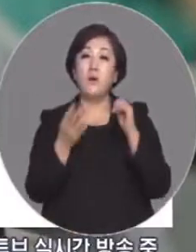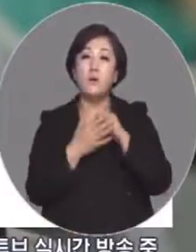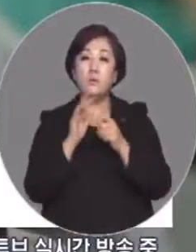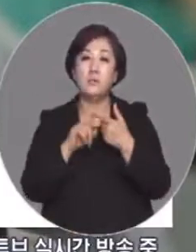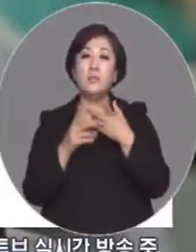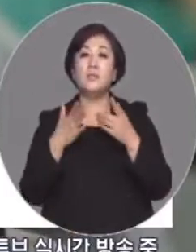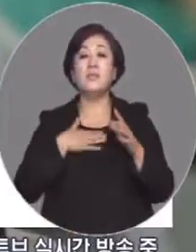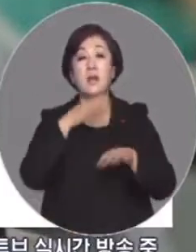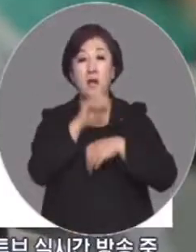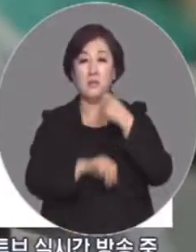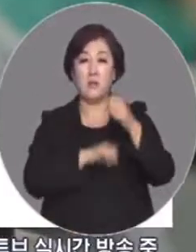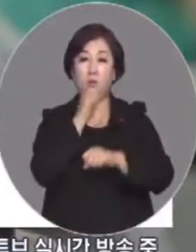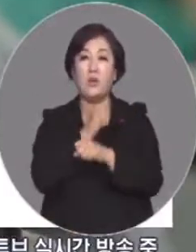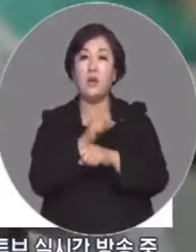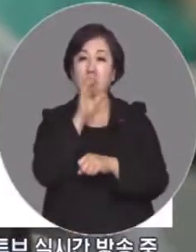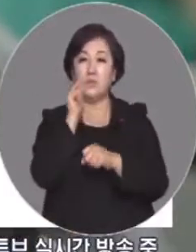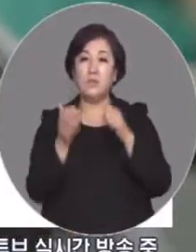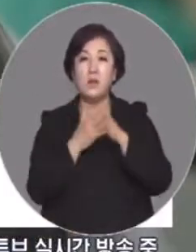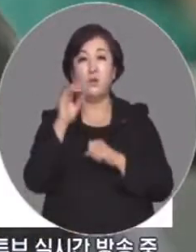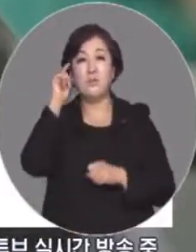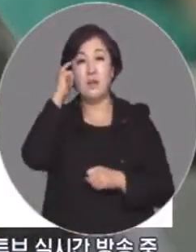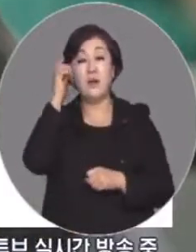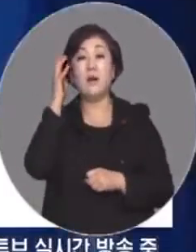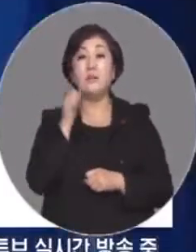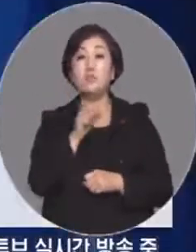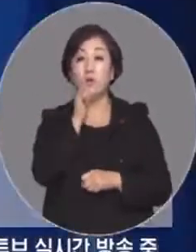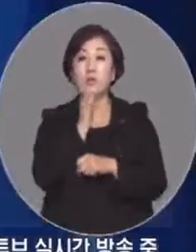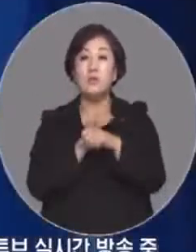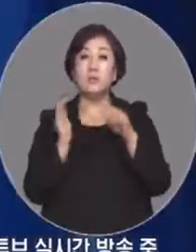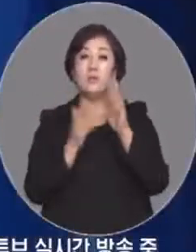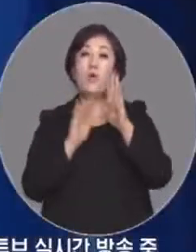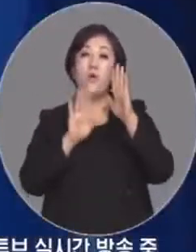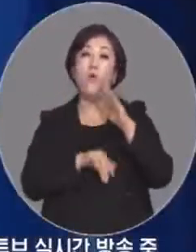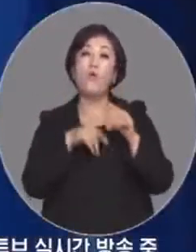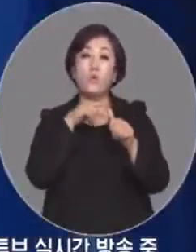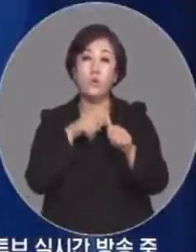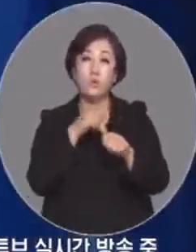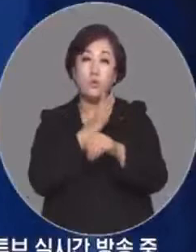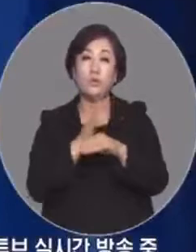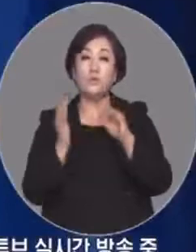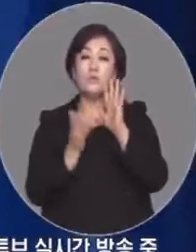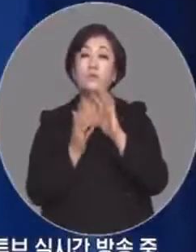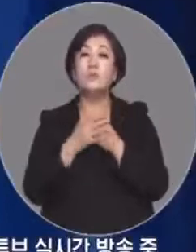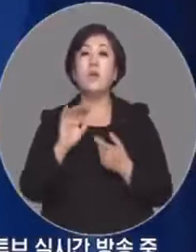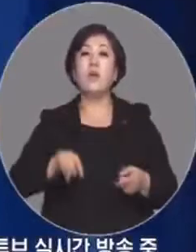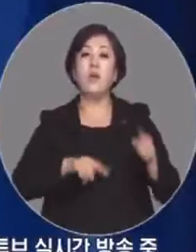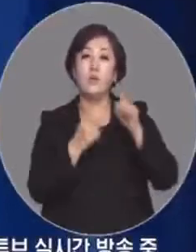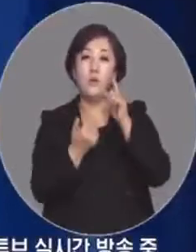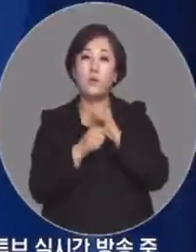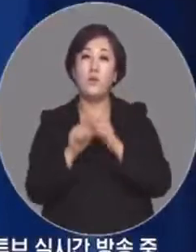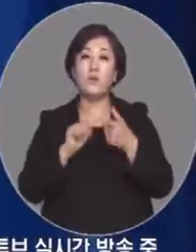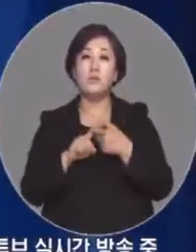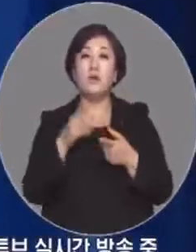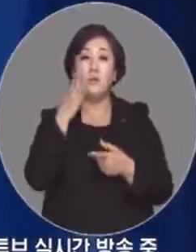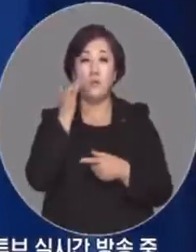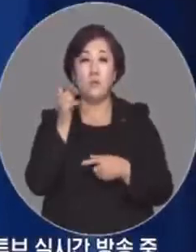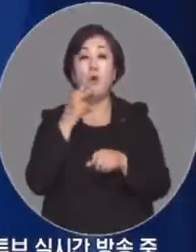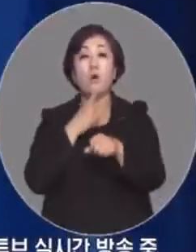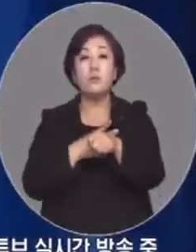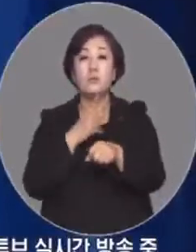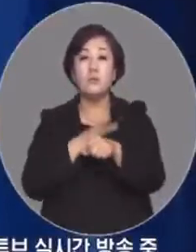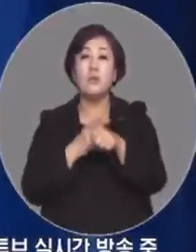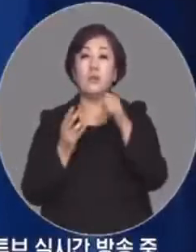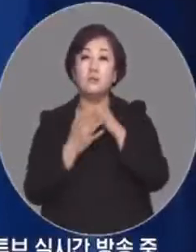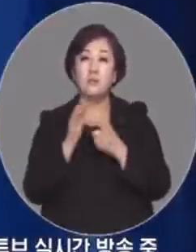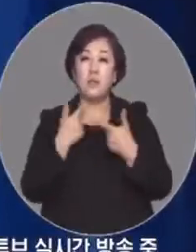제가 제 마음대로 할 수 있어야 된다고 생각을 했습니다. 공교육의 정상화를 위해서 이제 학생, 학부모, 교사가 모두